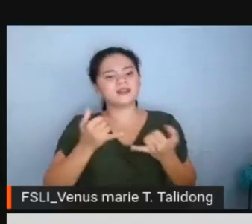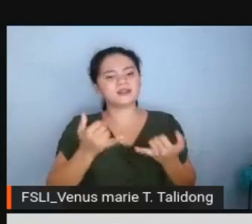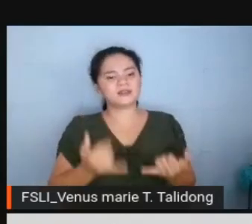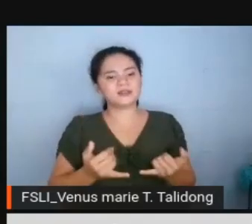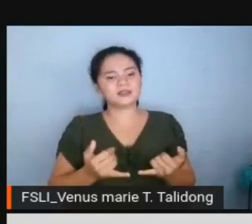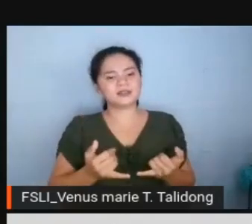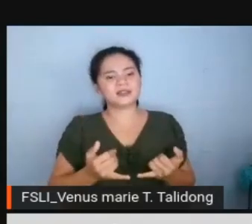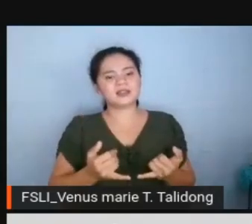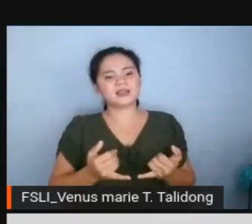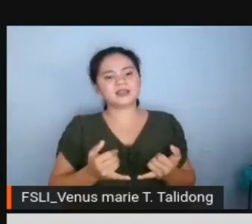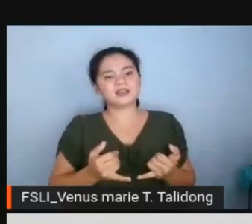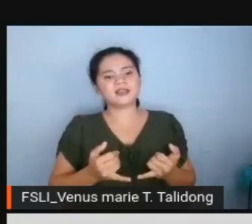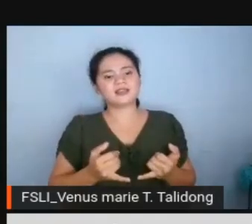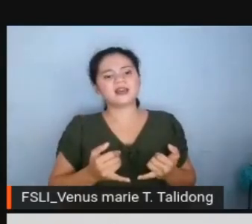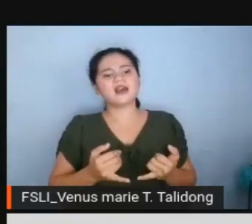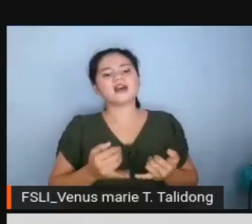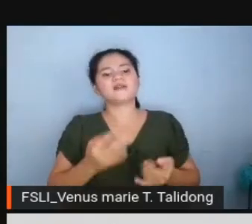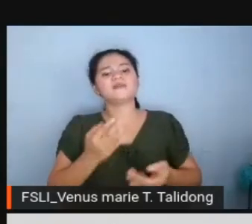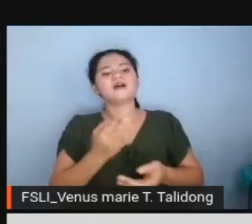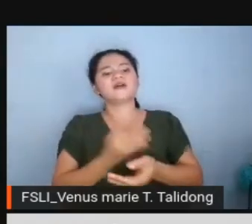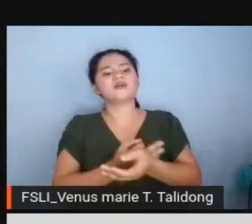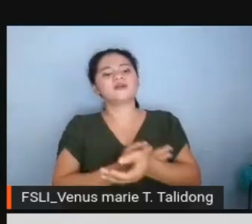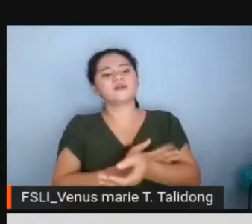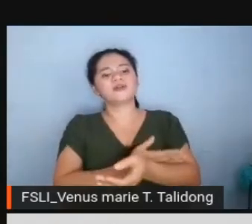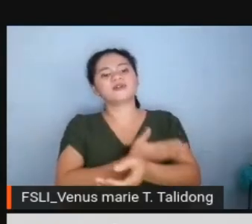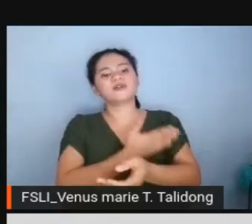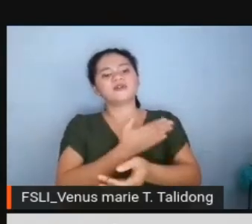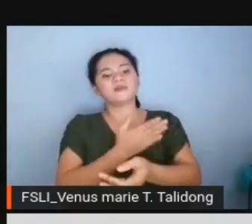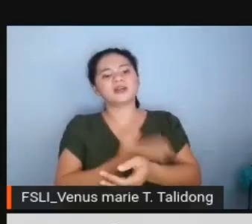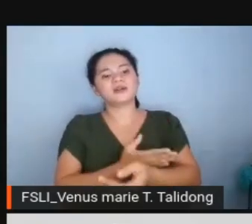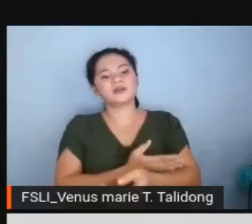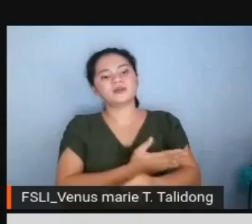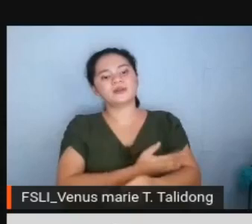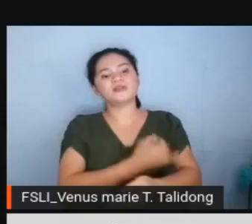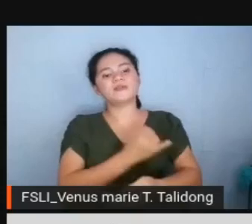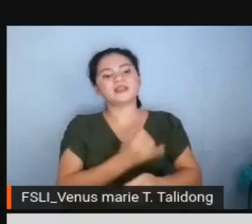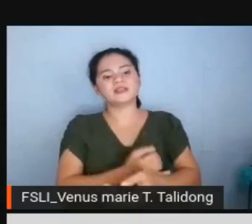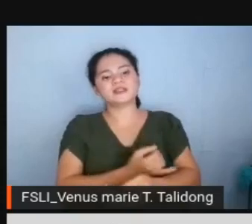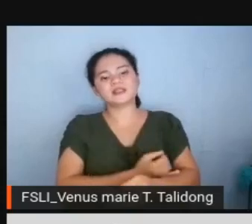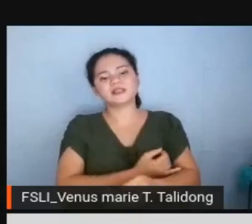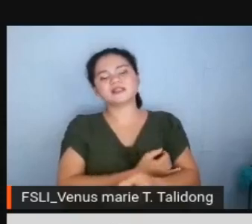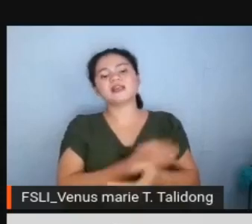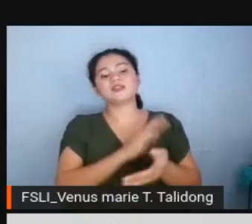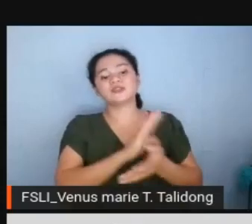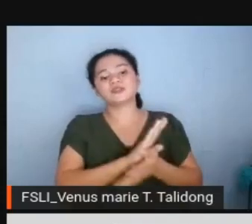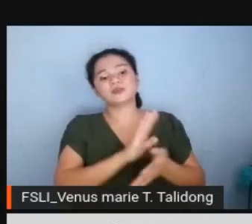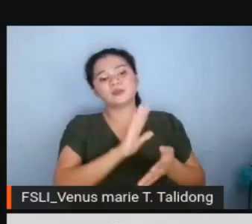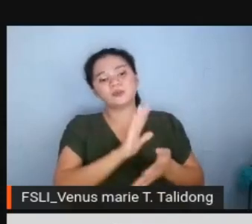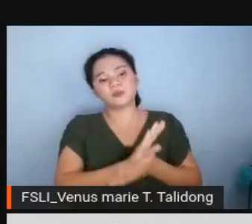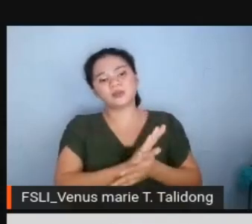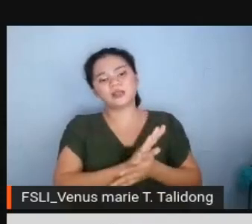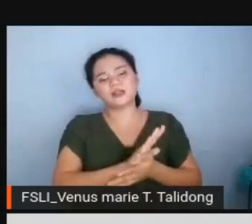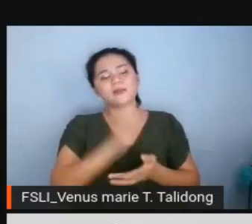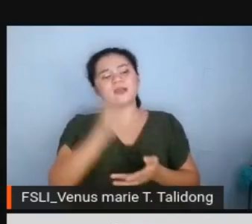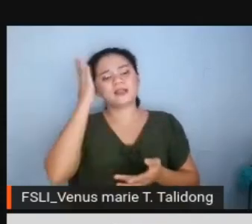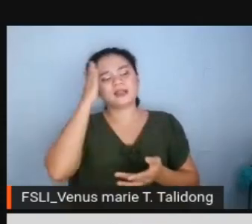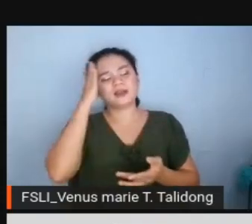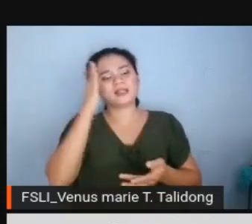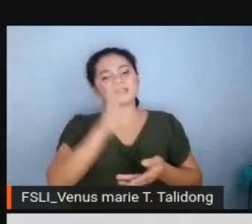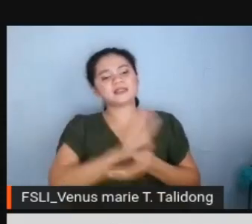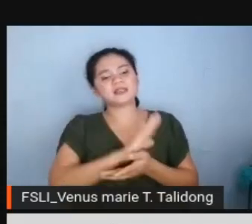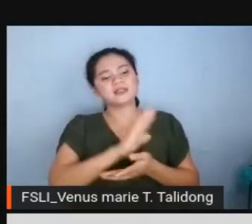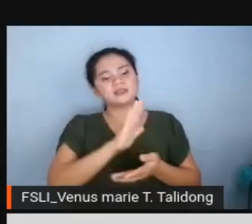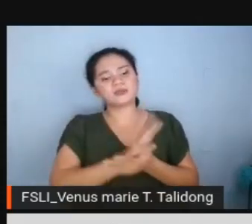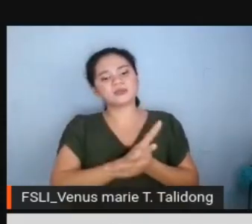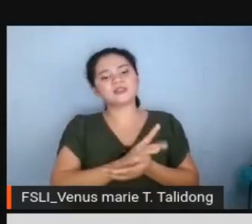ma-foster sa atin na sa atin hong mga eskwelahan, lalong-lalo na sa mga universities,